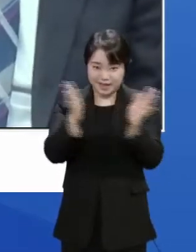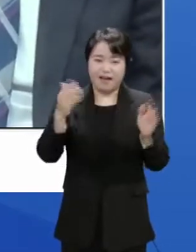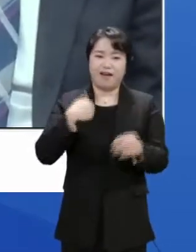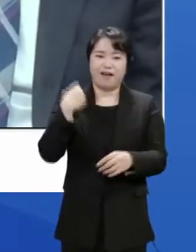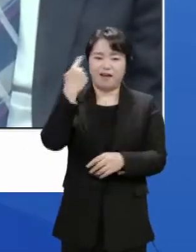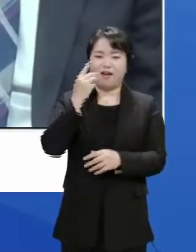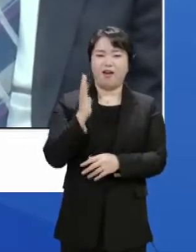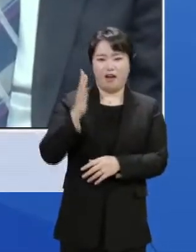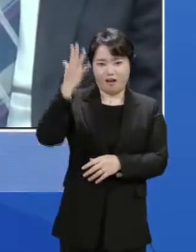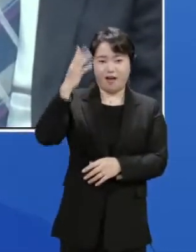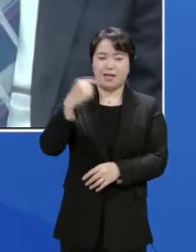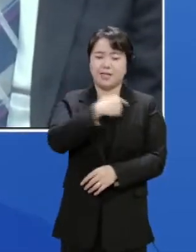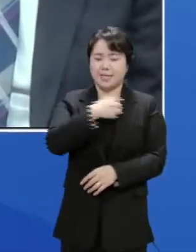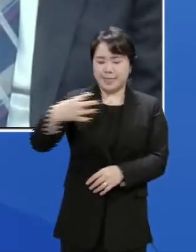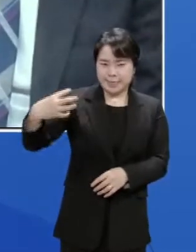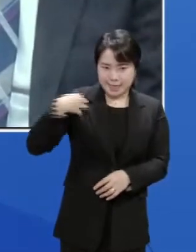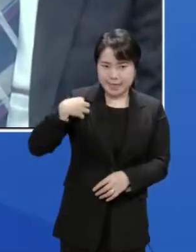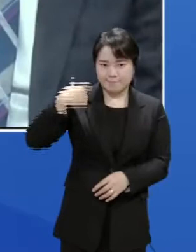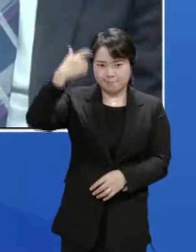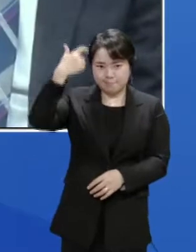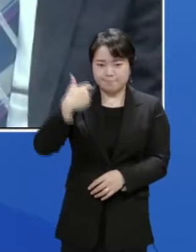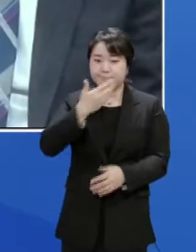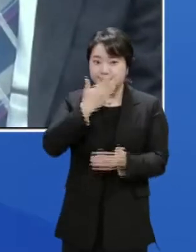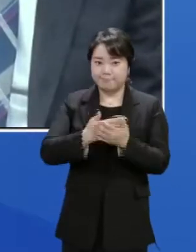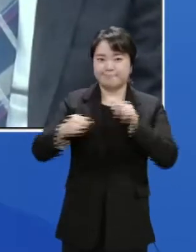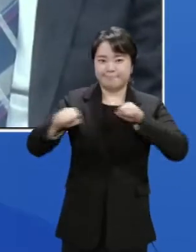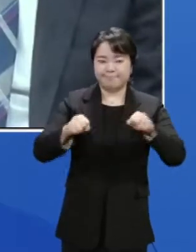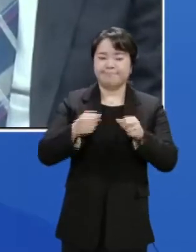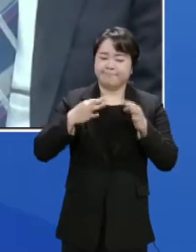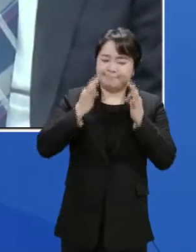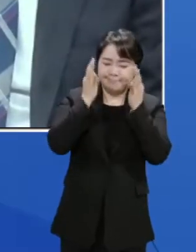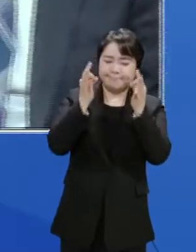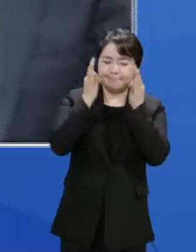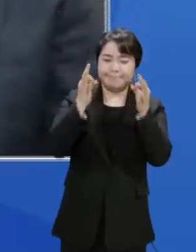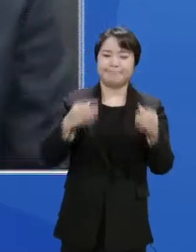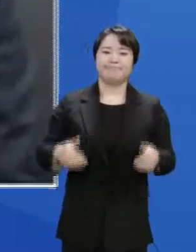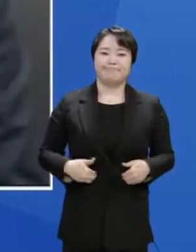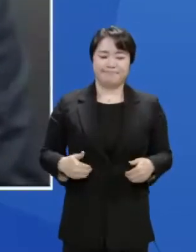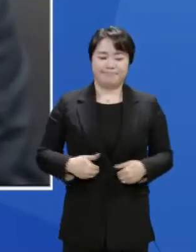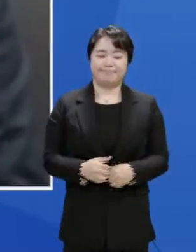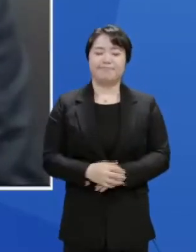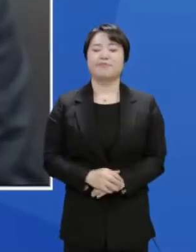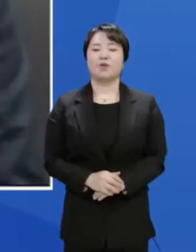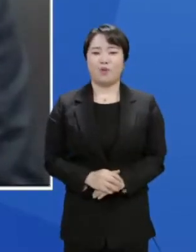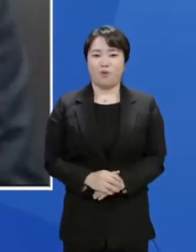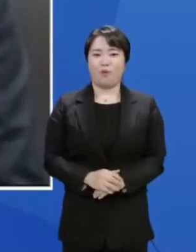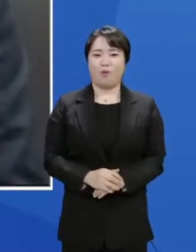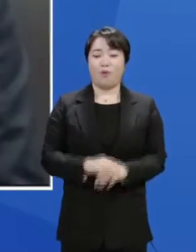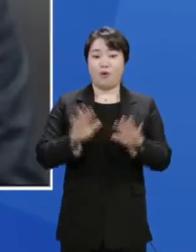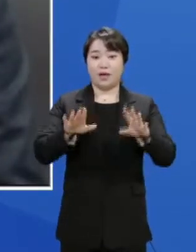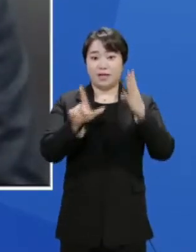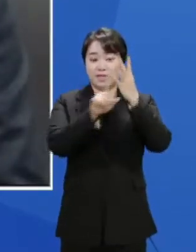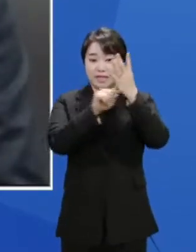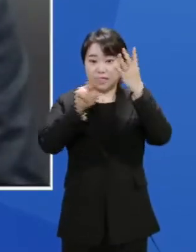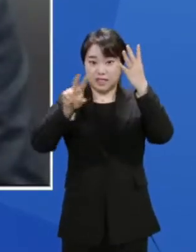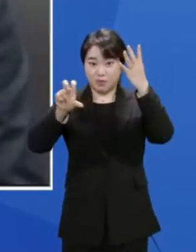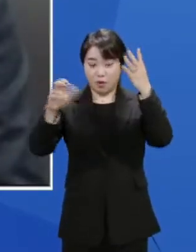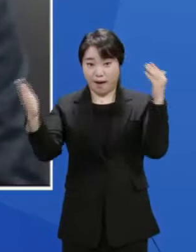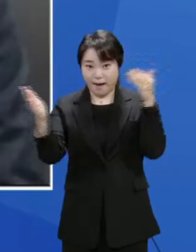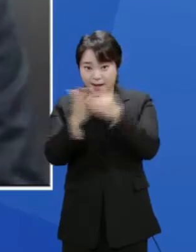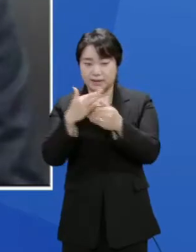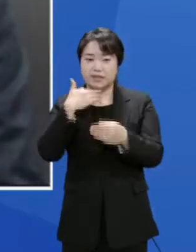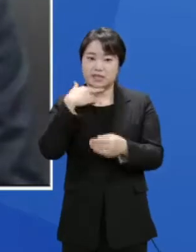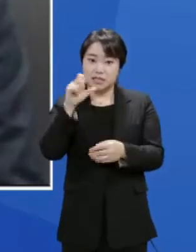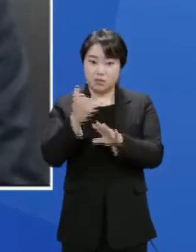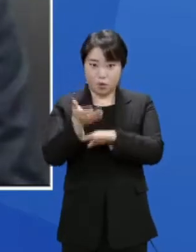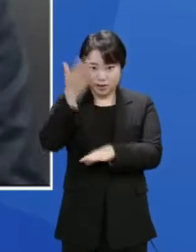영광스럽고요. 막중한 사명감으로 잘 해야겠다 이런 생각을 하고 있습니다. 네, 알겠습니다. 25일까지 75세 이상